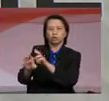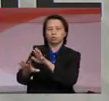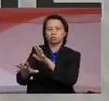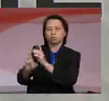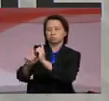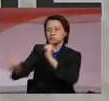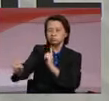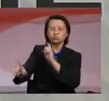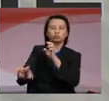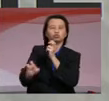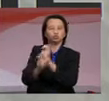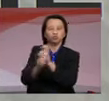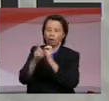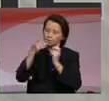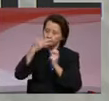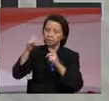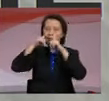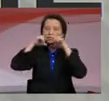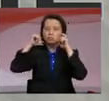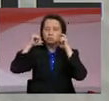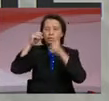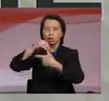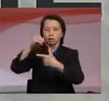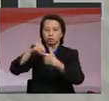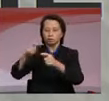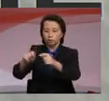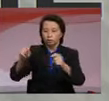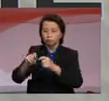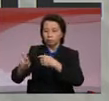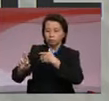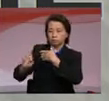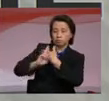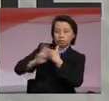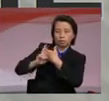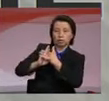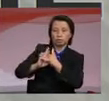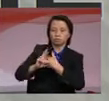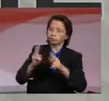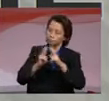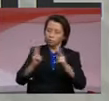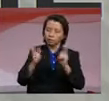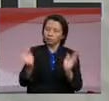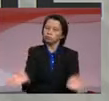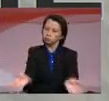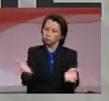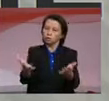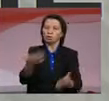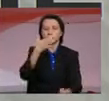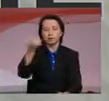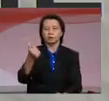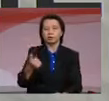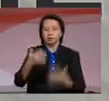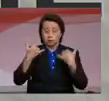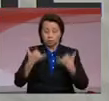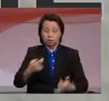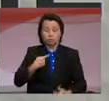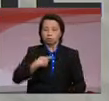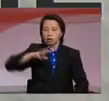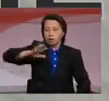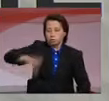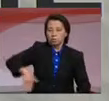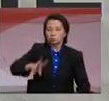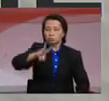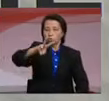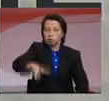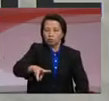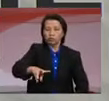pertama, ataupun tempat-tempat yang berisiko tinggi. Jadi kita sangat menggalakkan. Sekarang kita masih belum mewajibkan,